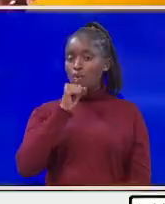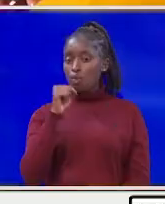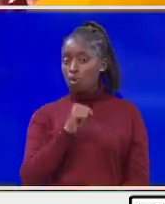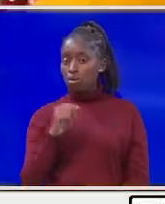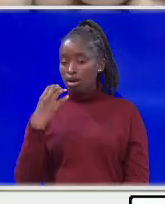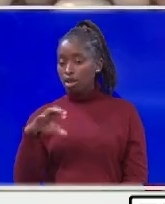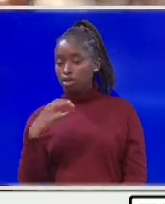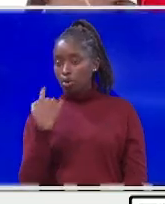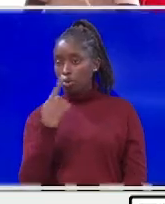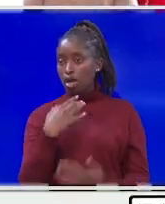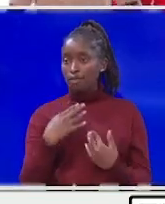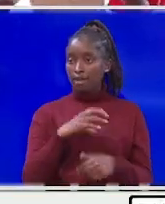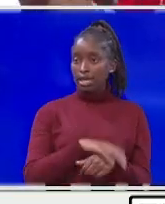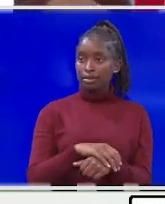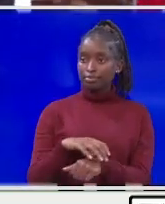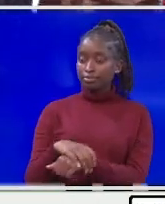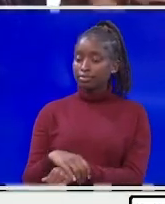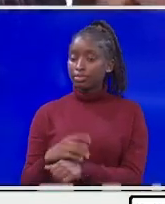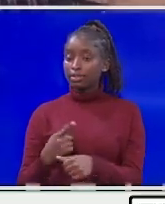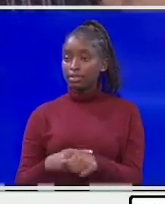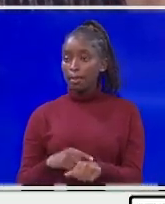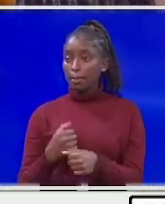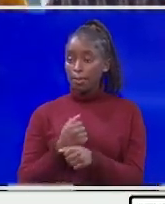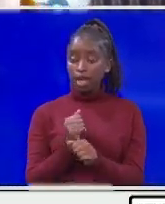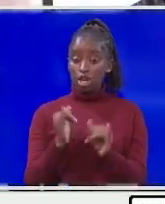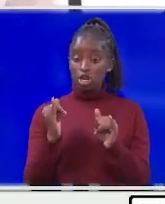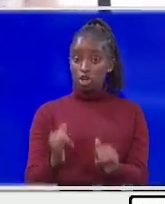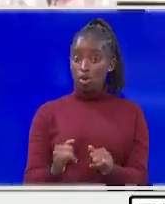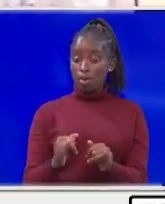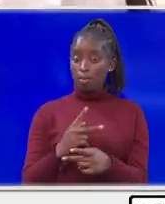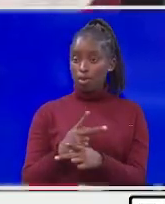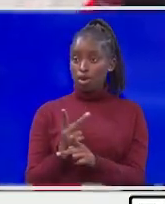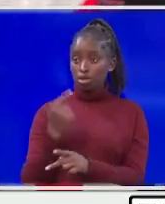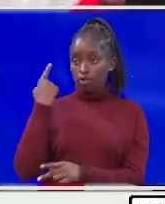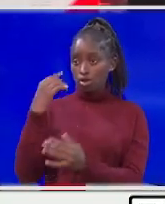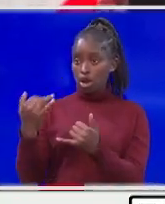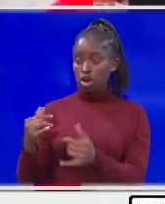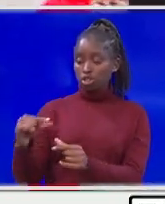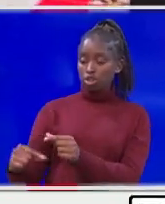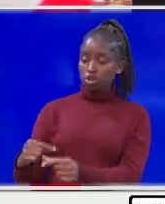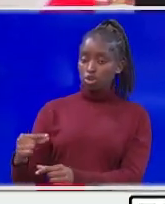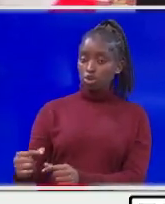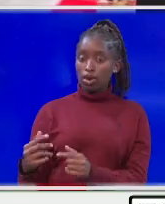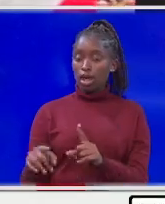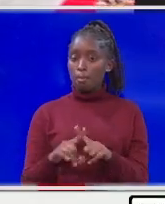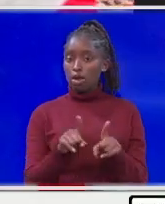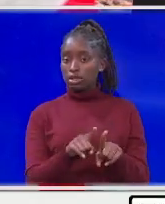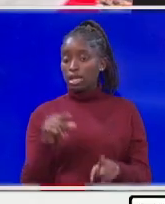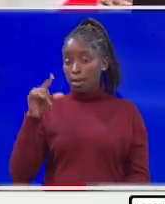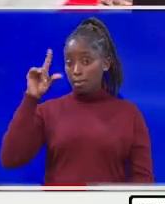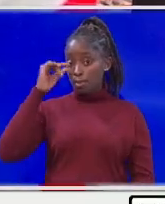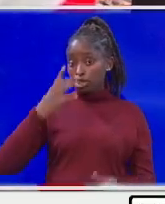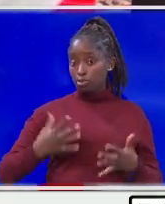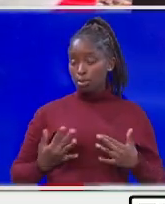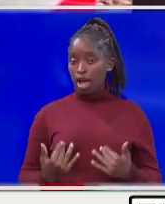wa patapata wanapozalisha bidhaa za kisasa zenye raha kwa kizazi cha sasa. Aidha, wakazi wa Mombasa watafurahia